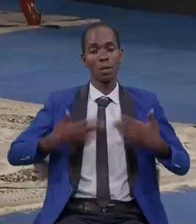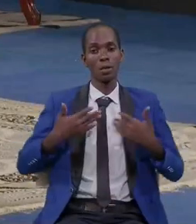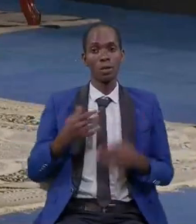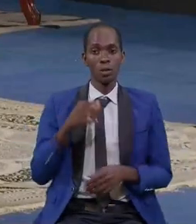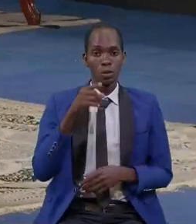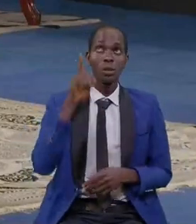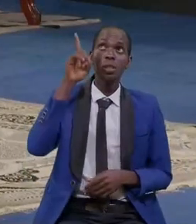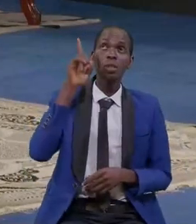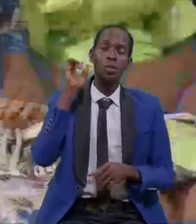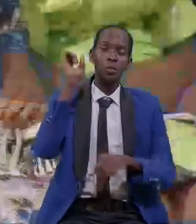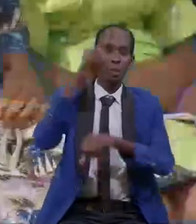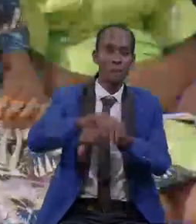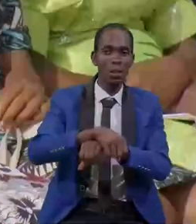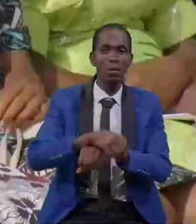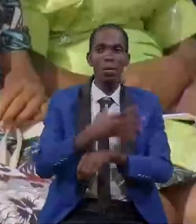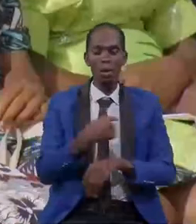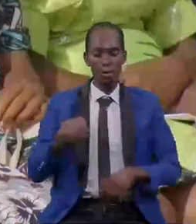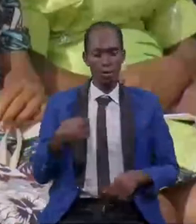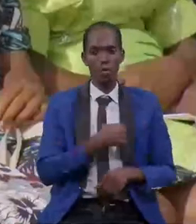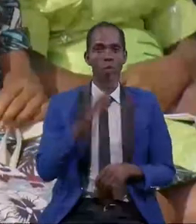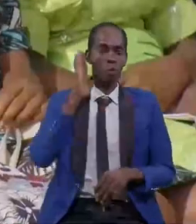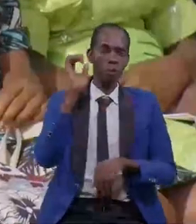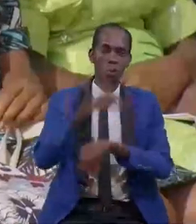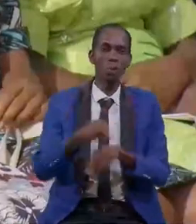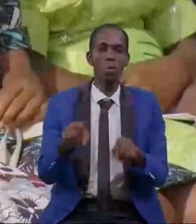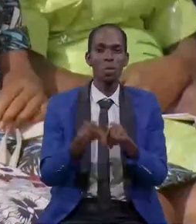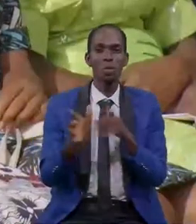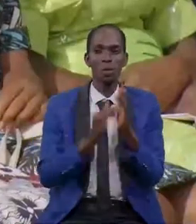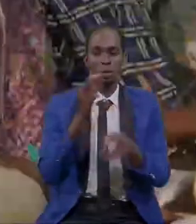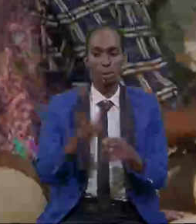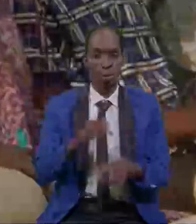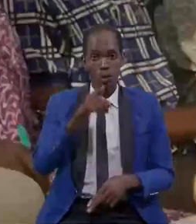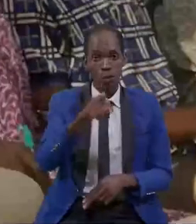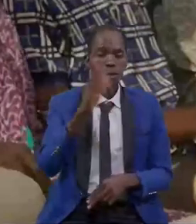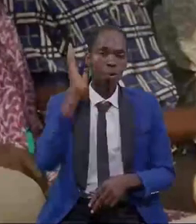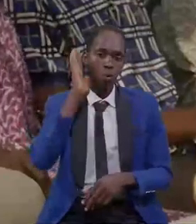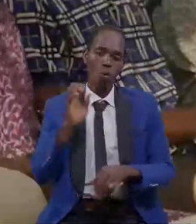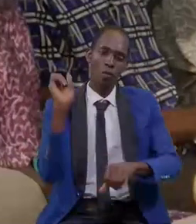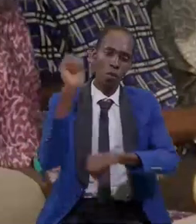vaincu et nous allons vaincre. Tu vas vaincre.